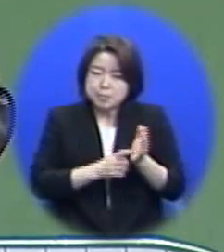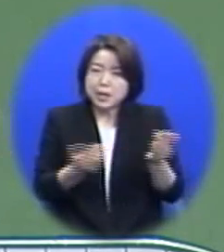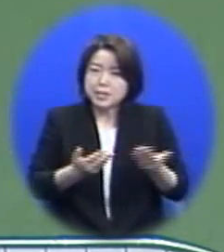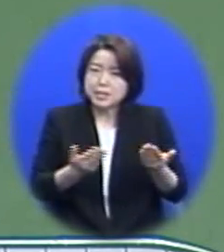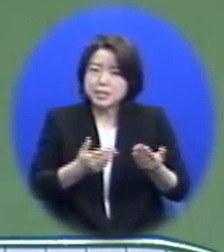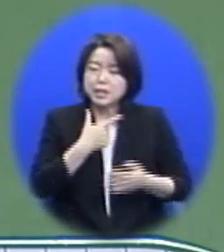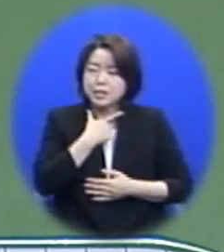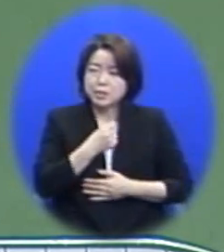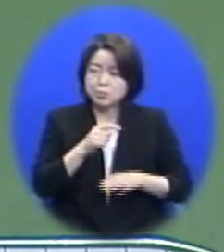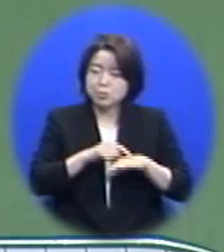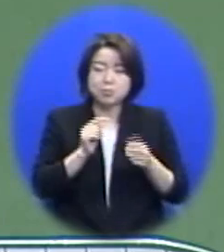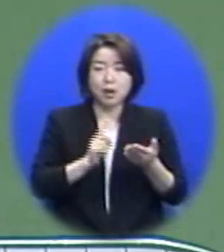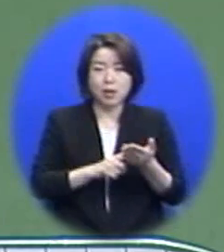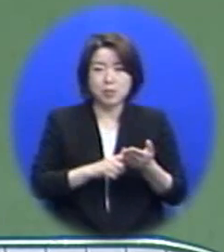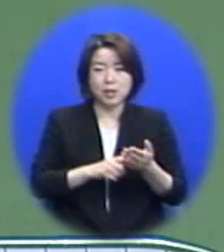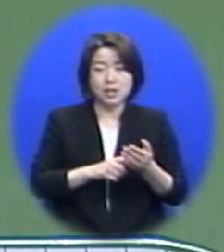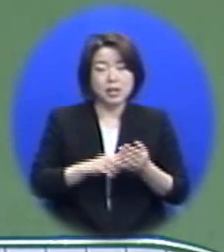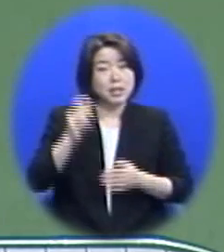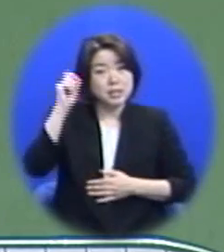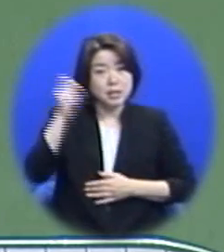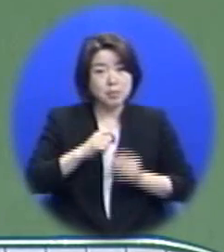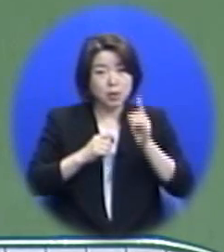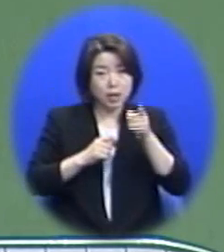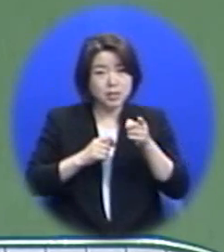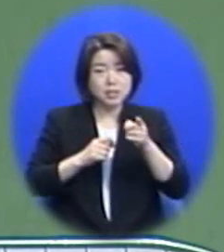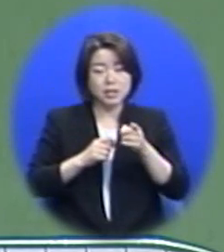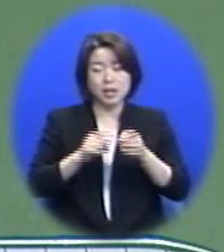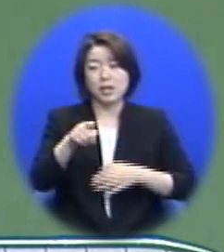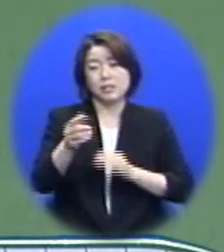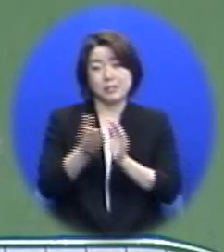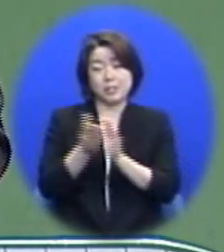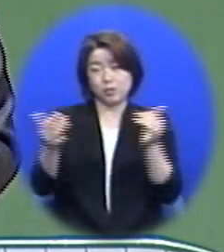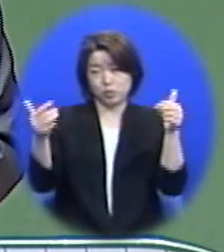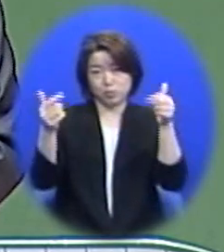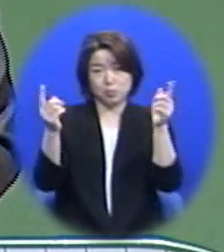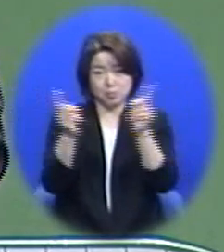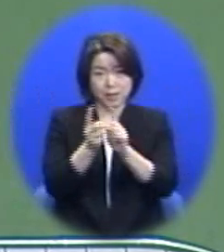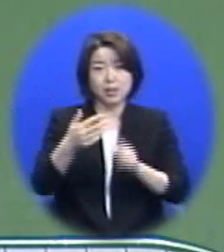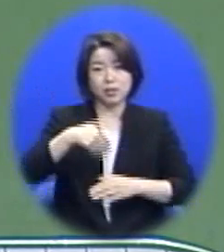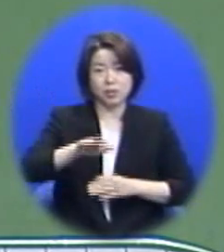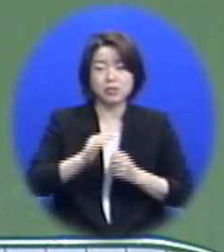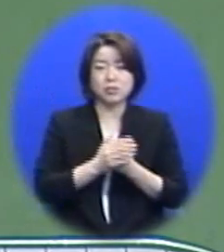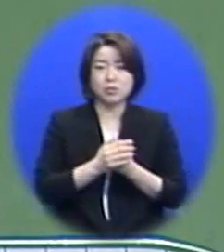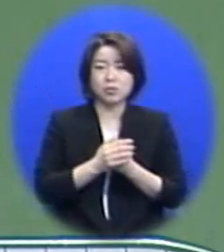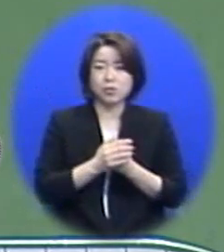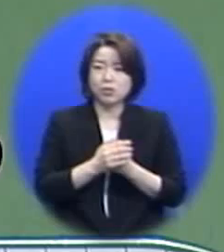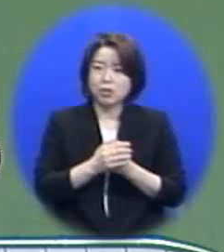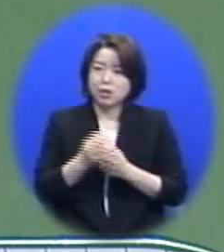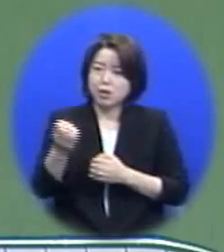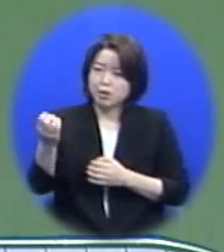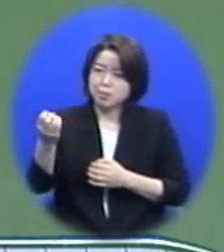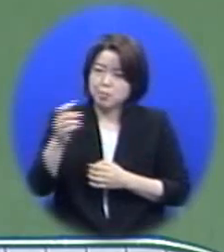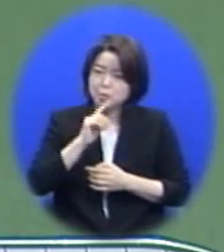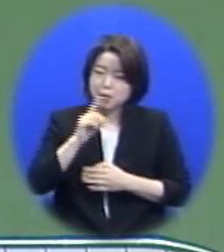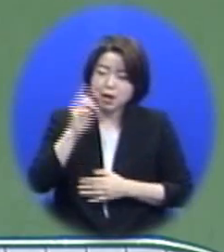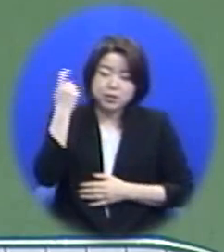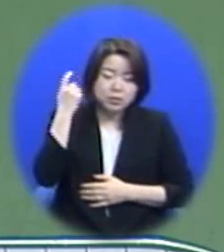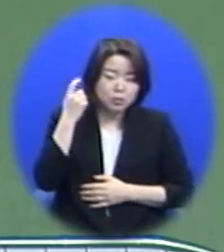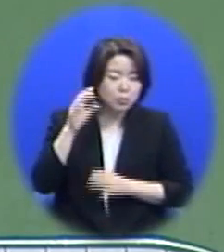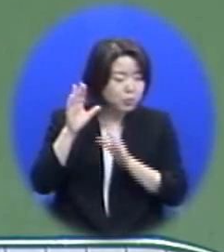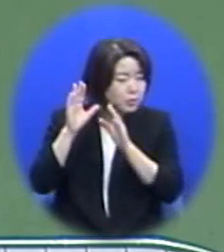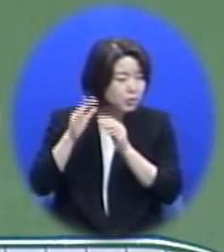새벽 1시에 그 친구를 만나러 나갔습니다 만나서 이야기를 들어보니까 사랑에